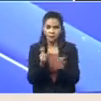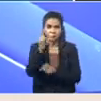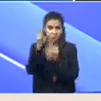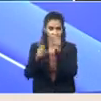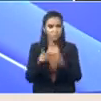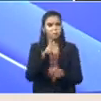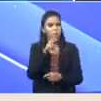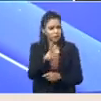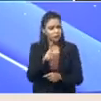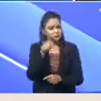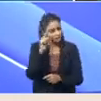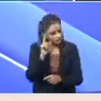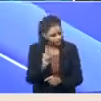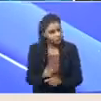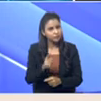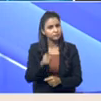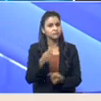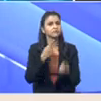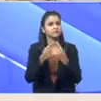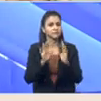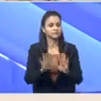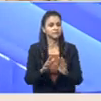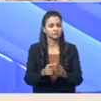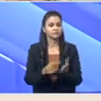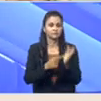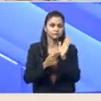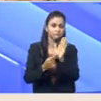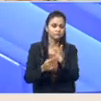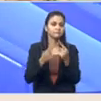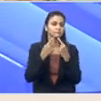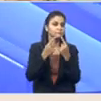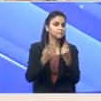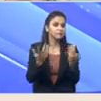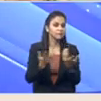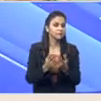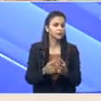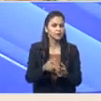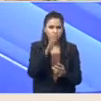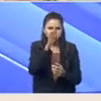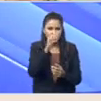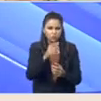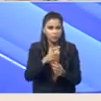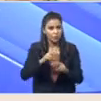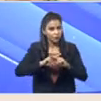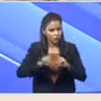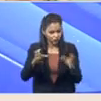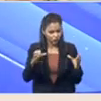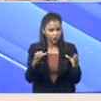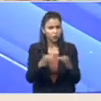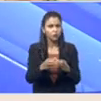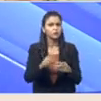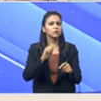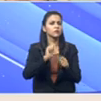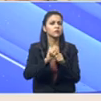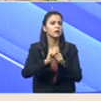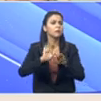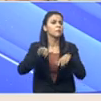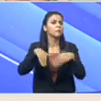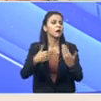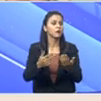चाहिए। आइए मैं आपको बताता हूं ये फ्रॉड करने वाली गैंग काम कैसे करती